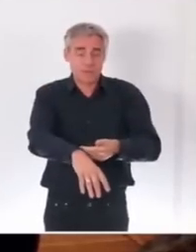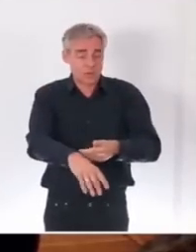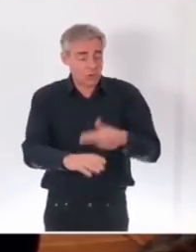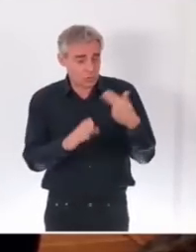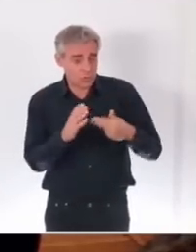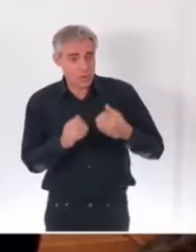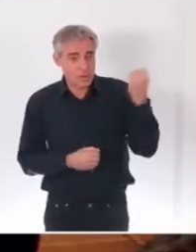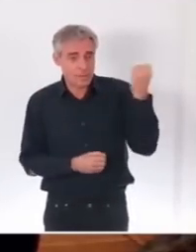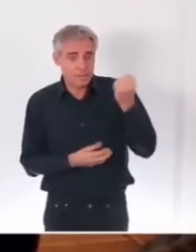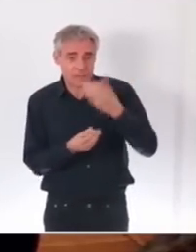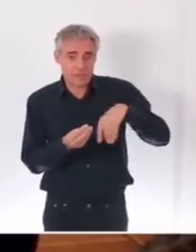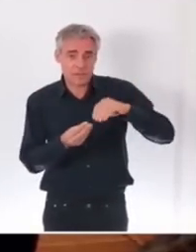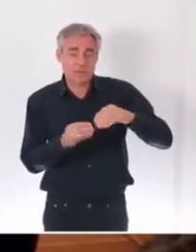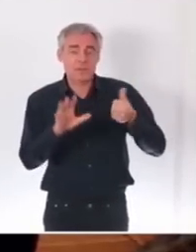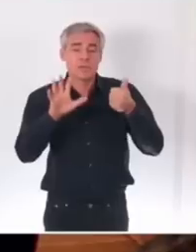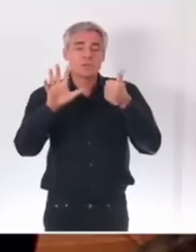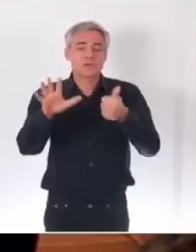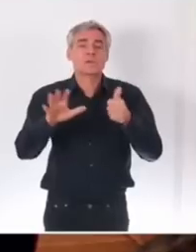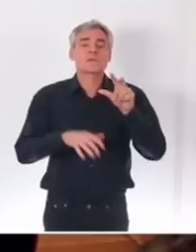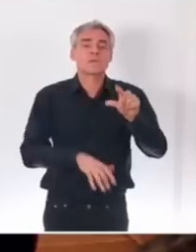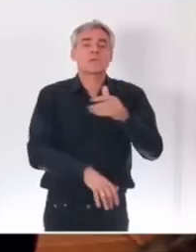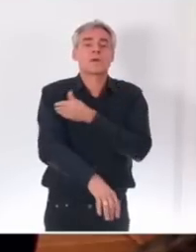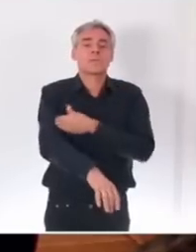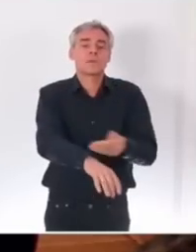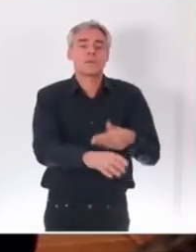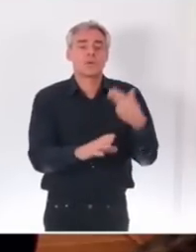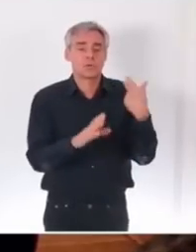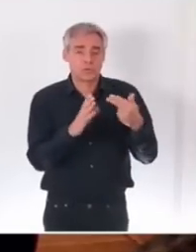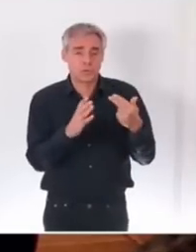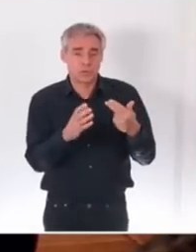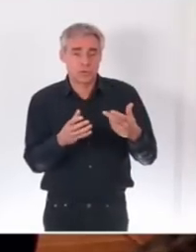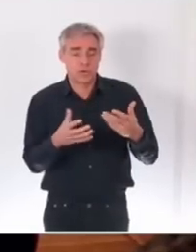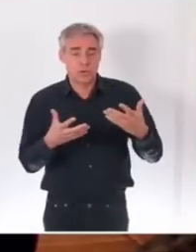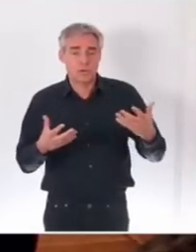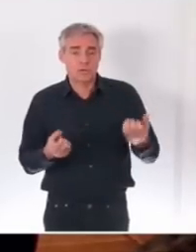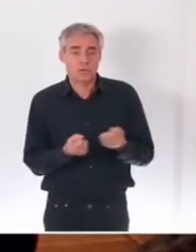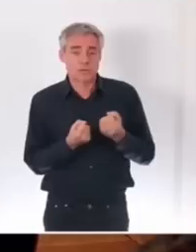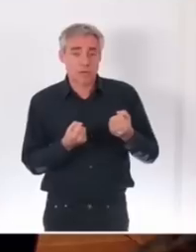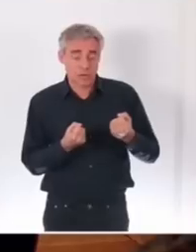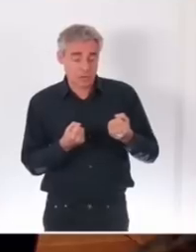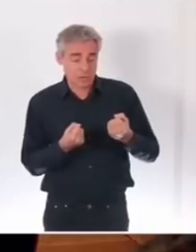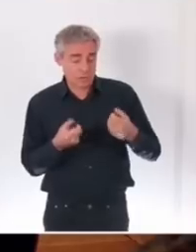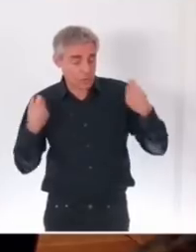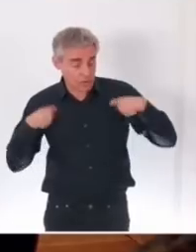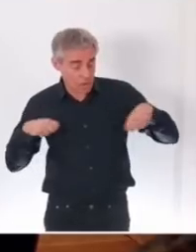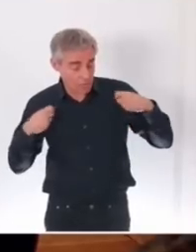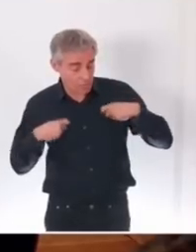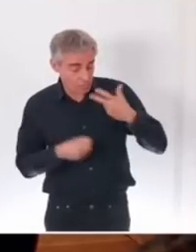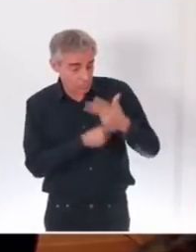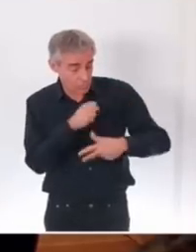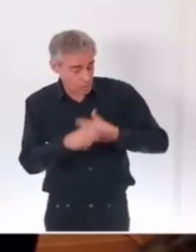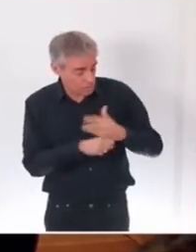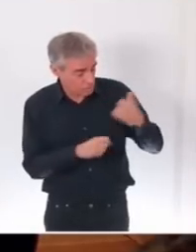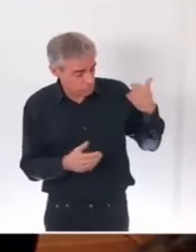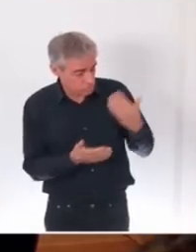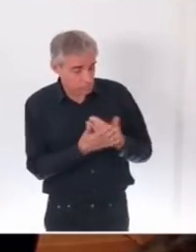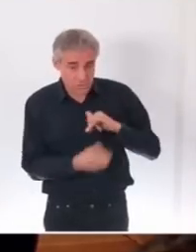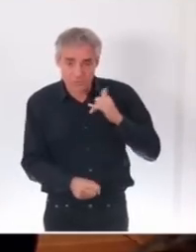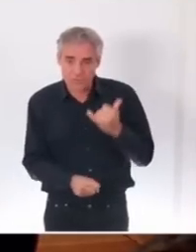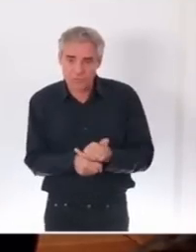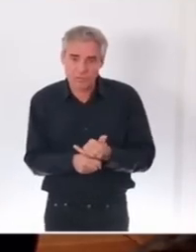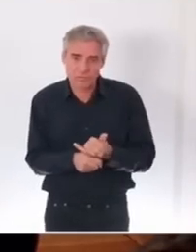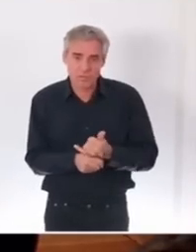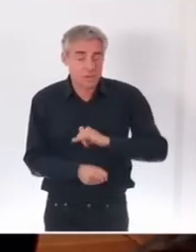qu'un cumul de 63 millions d'euros de chocs exogènes depuis 3 ans, c'est se moquer du monde. Et c'est